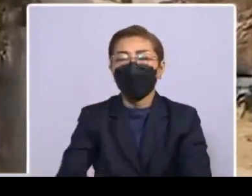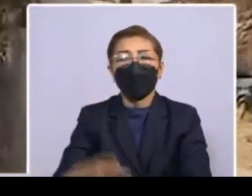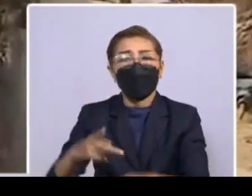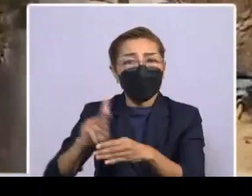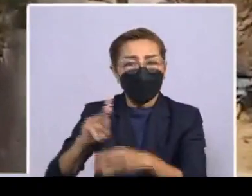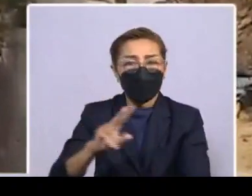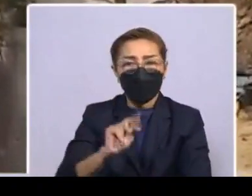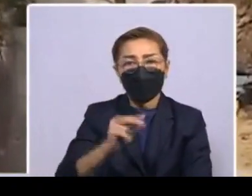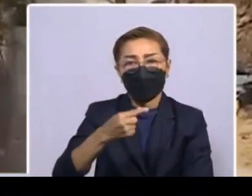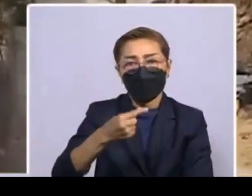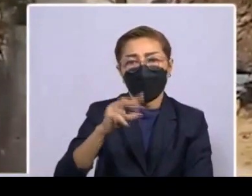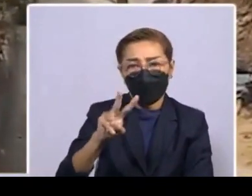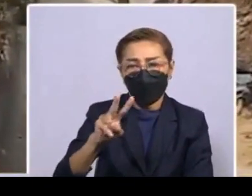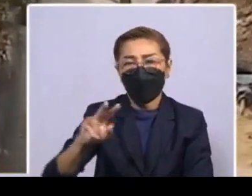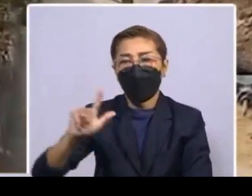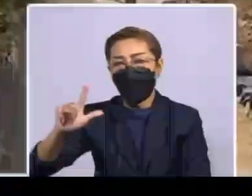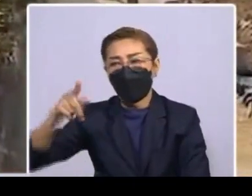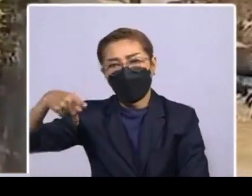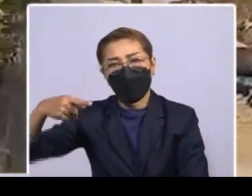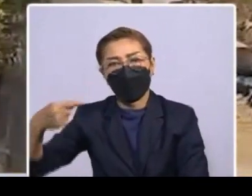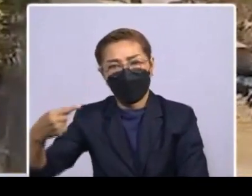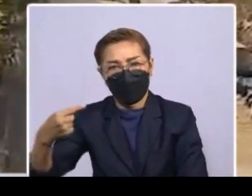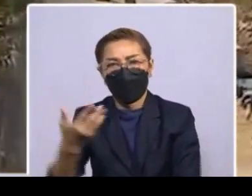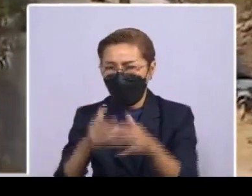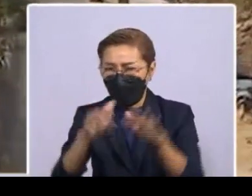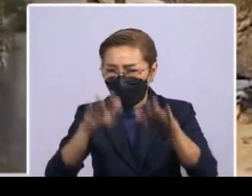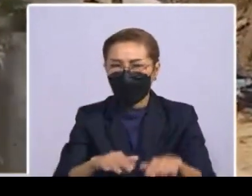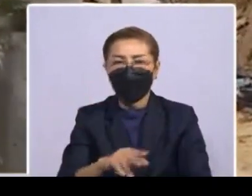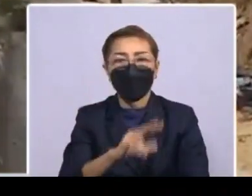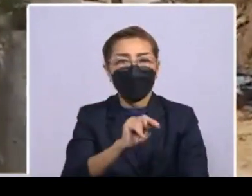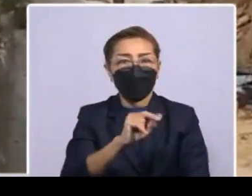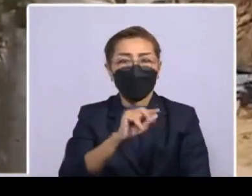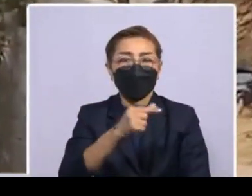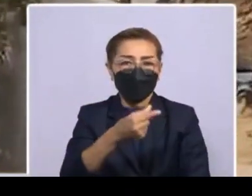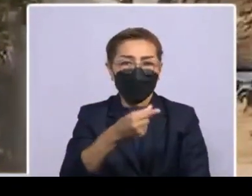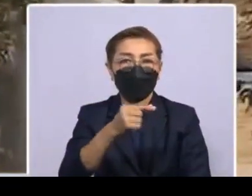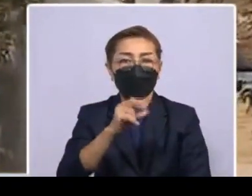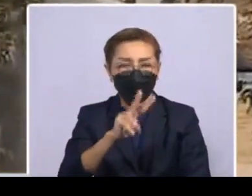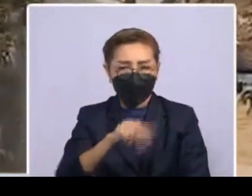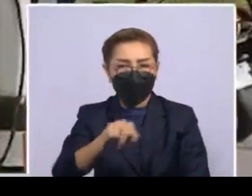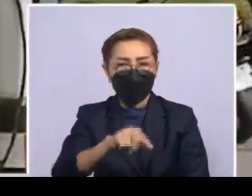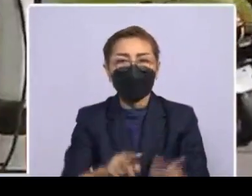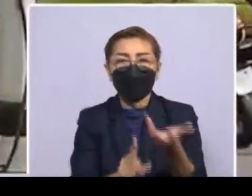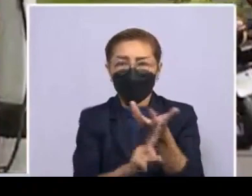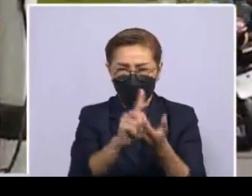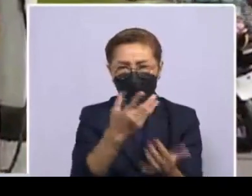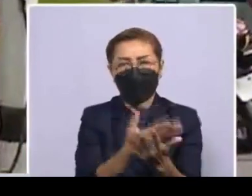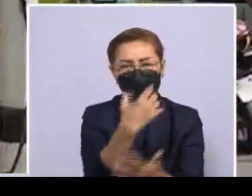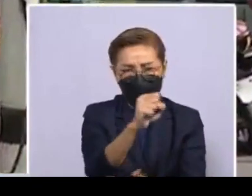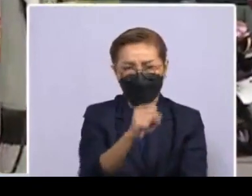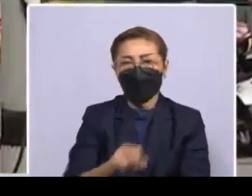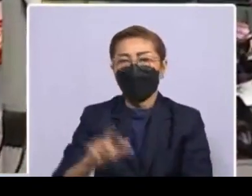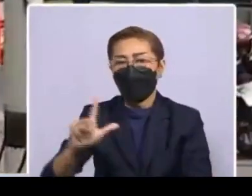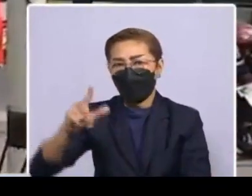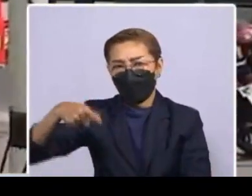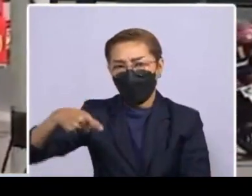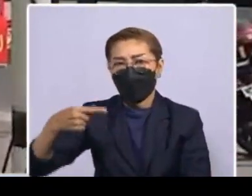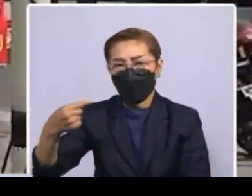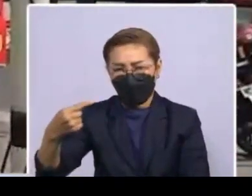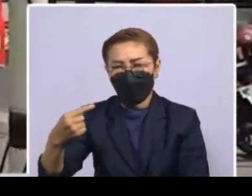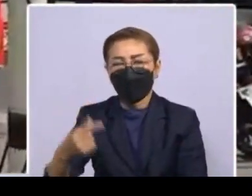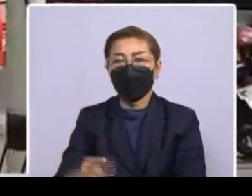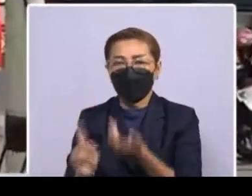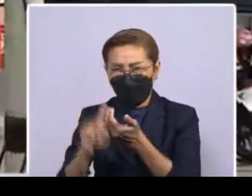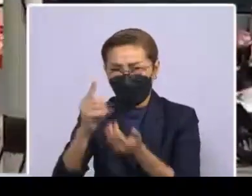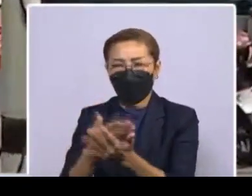โดยให้ยึดราคา ngvที่กิโลกรัมละ 10บาทแล้วก็ 4Gเกิน 9บาทต่อกิโลกรัมและเรียกร้องให้จัดหาสินค้า